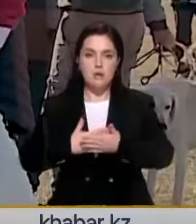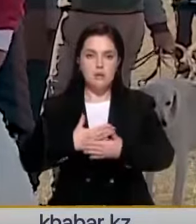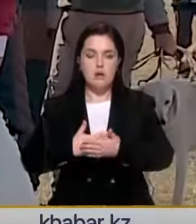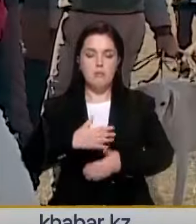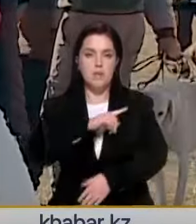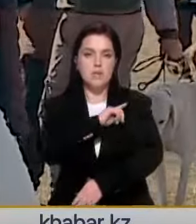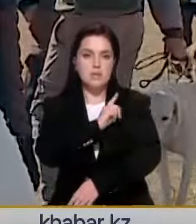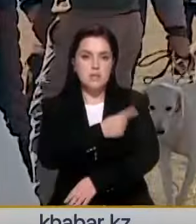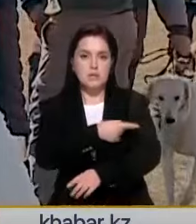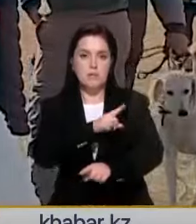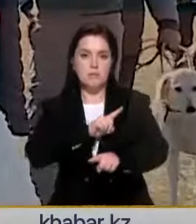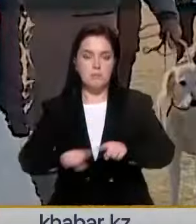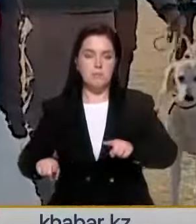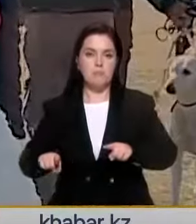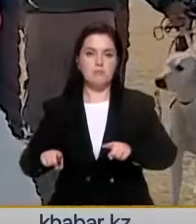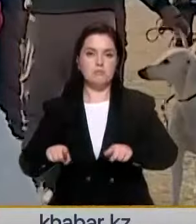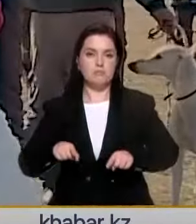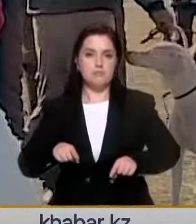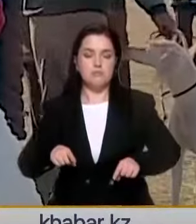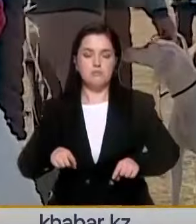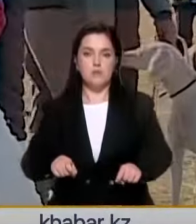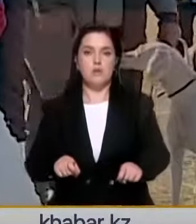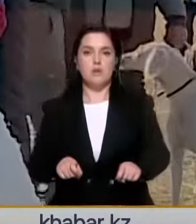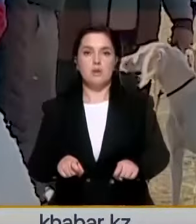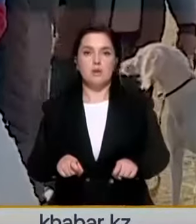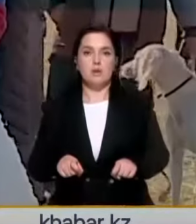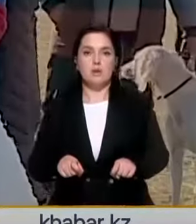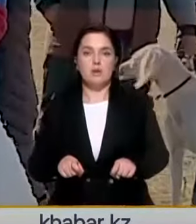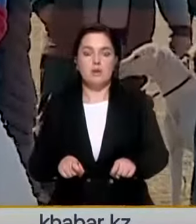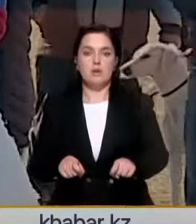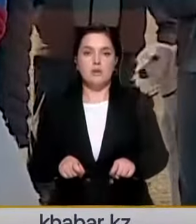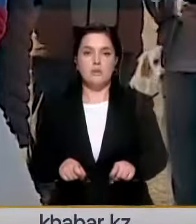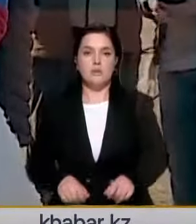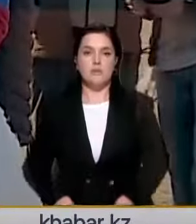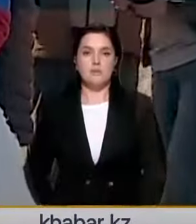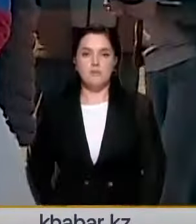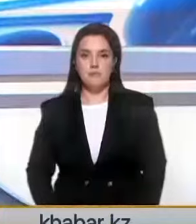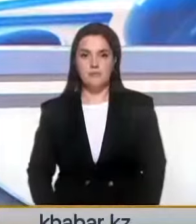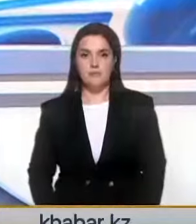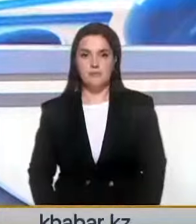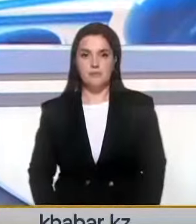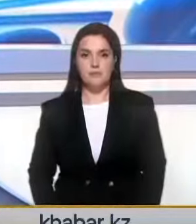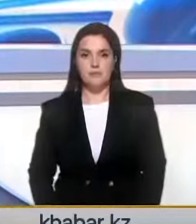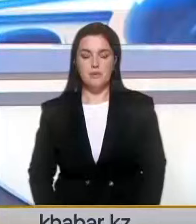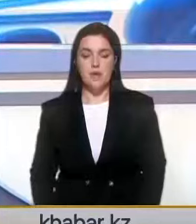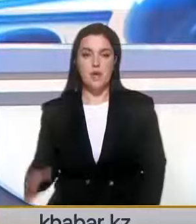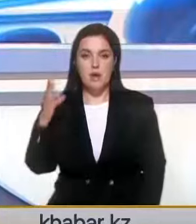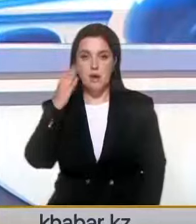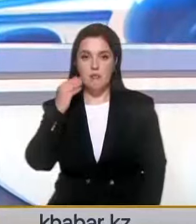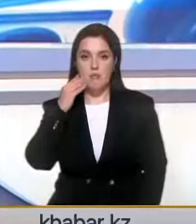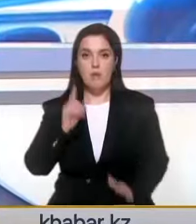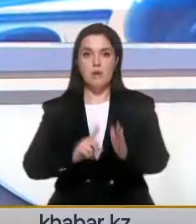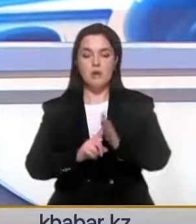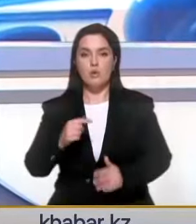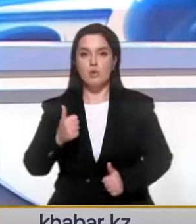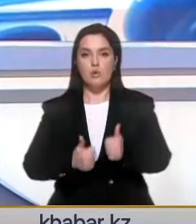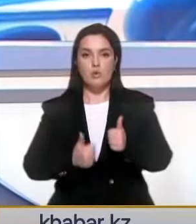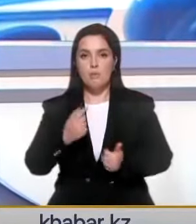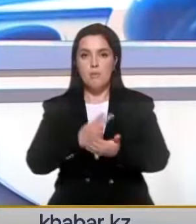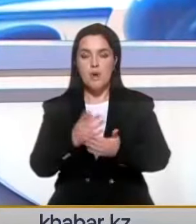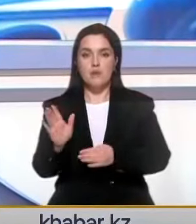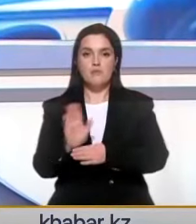сильные это достоинство нашей страны в Алмааты стартовали конкурсные